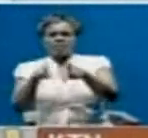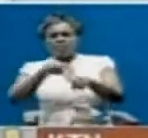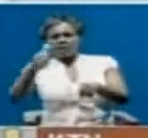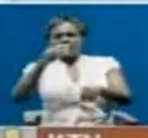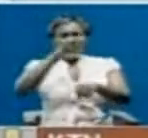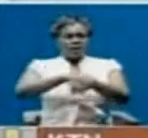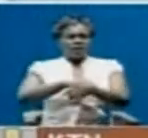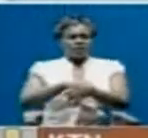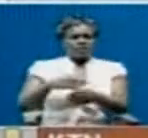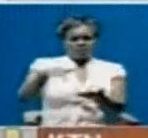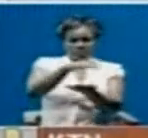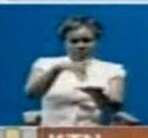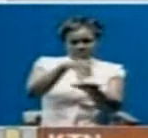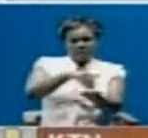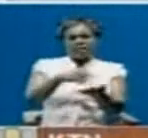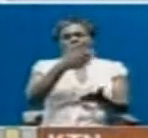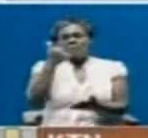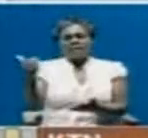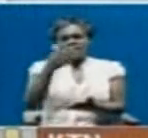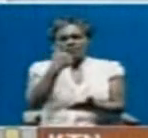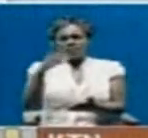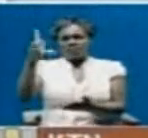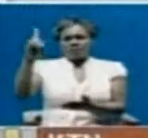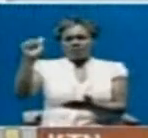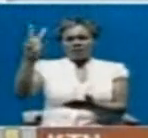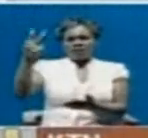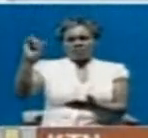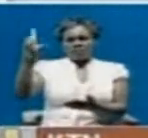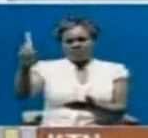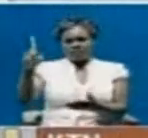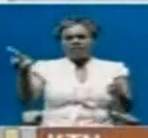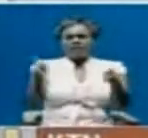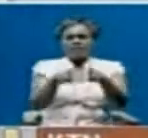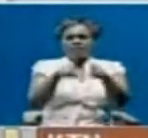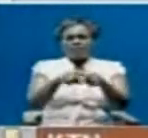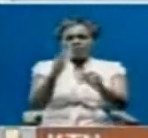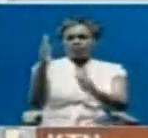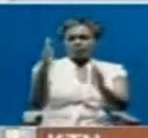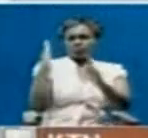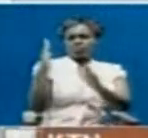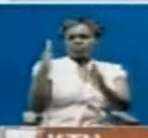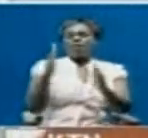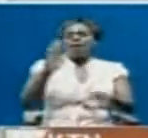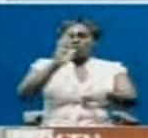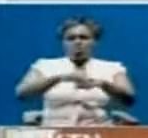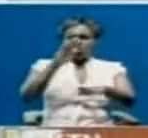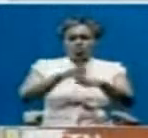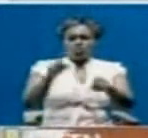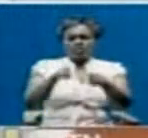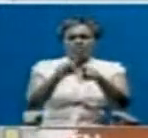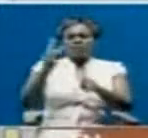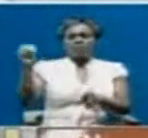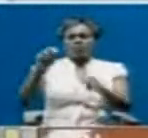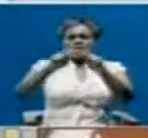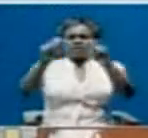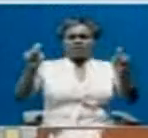akatoa taji la kiungo wakati bora. David Owino Kalaba alitoa mlinzi bora, huku klabu ya Muhoroni Youth ikitoa taji la timu